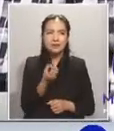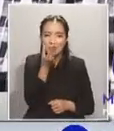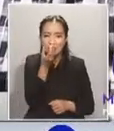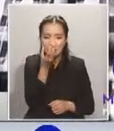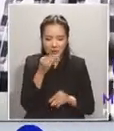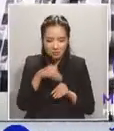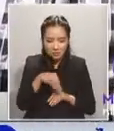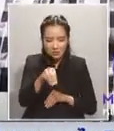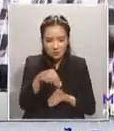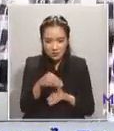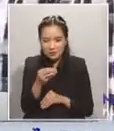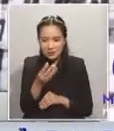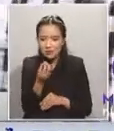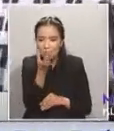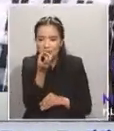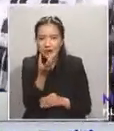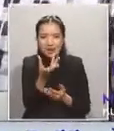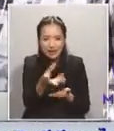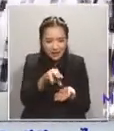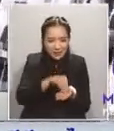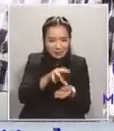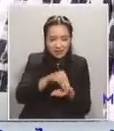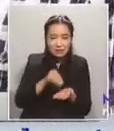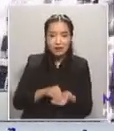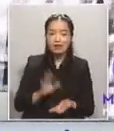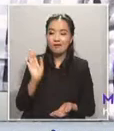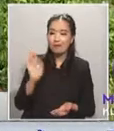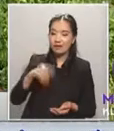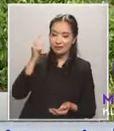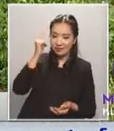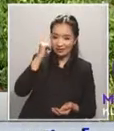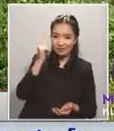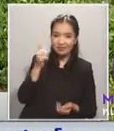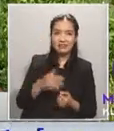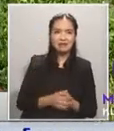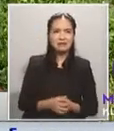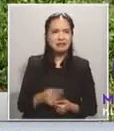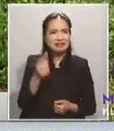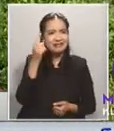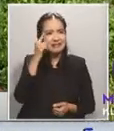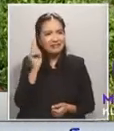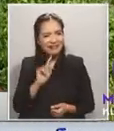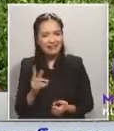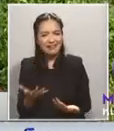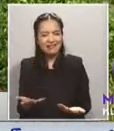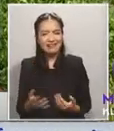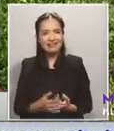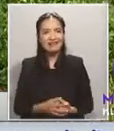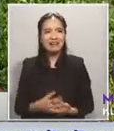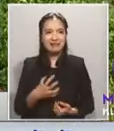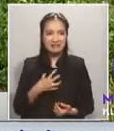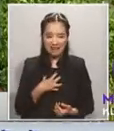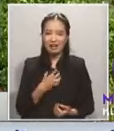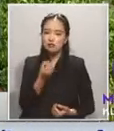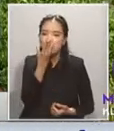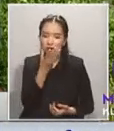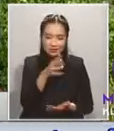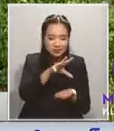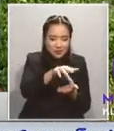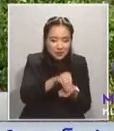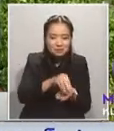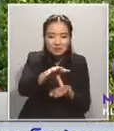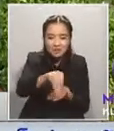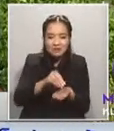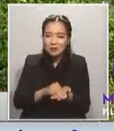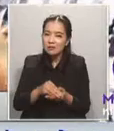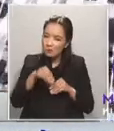ได้เก็บดอกกับเขาบ้างนะคะ เออเฮ้ยพี่คิดได้ยังไงเนี่ยอยากเป็นคนเก็บดอก ค่ะ ปลูกดอกมะลิ